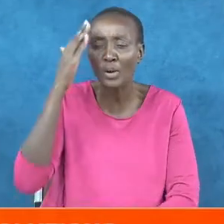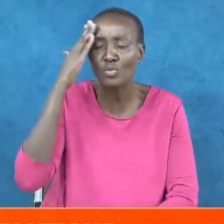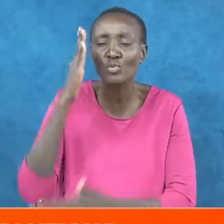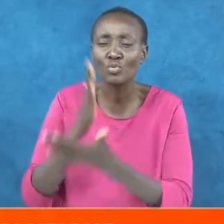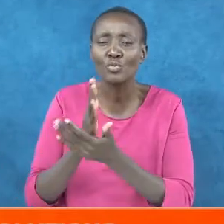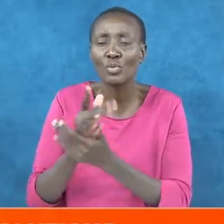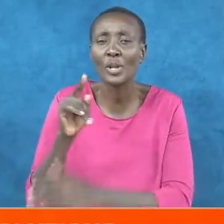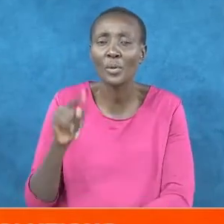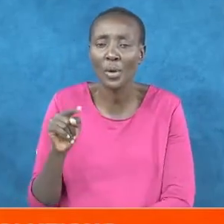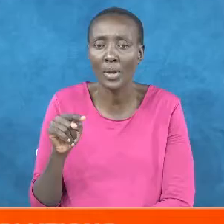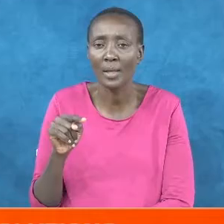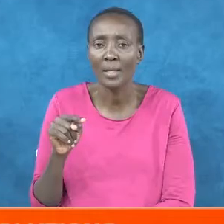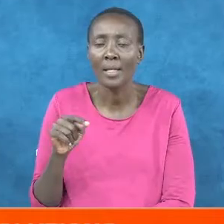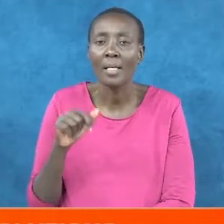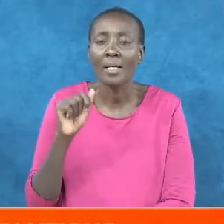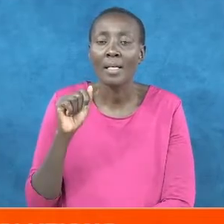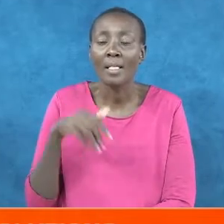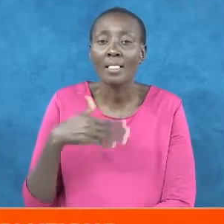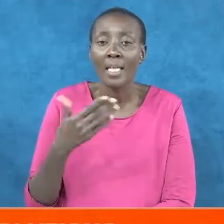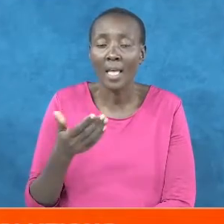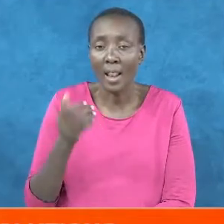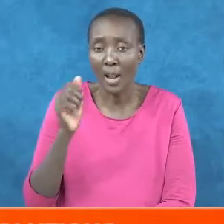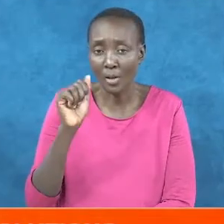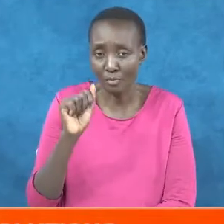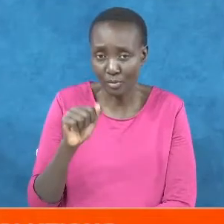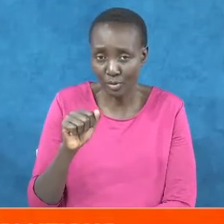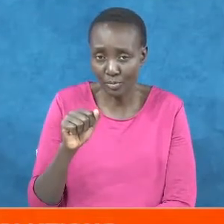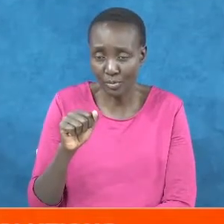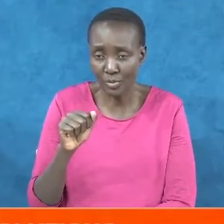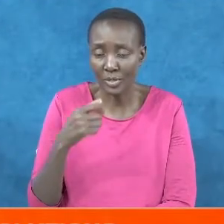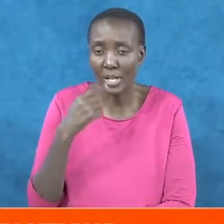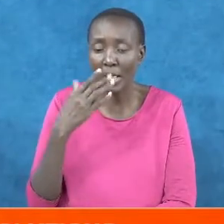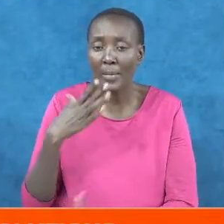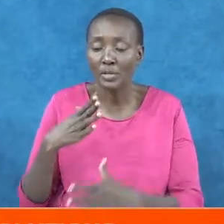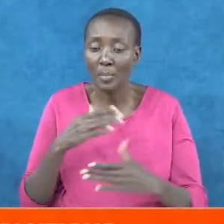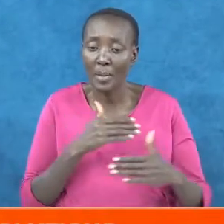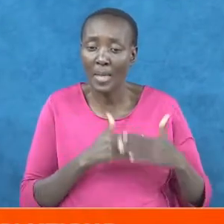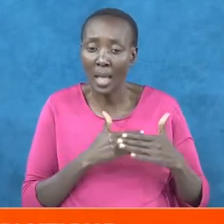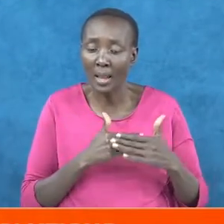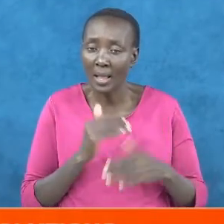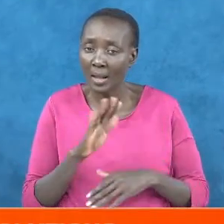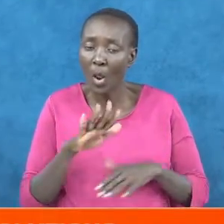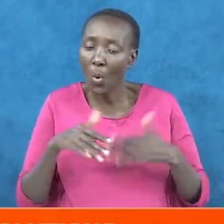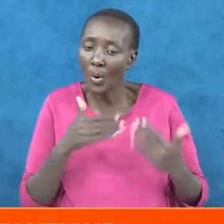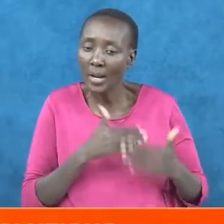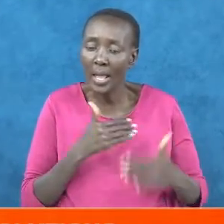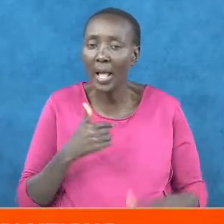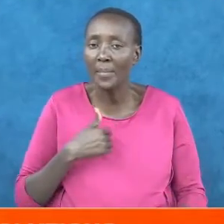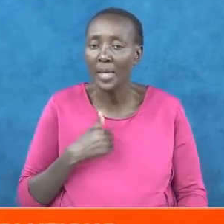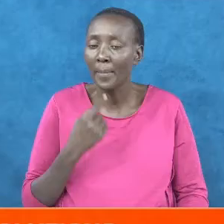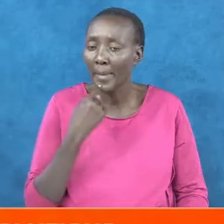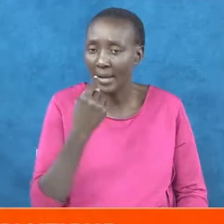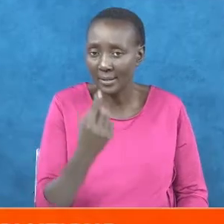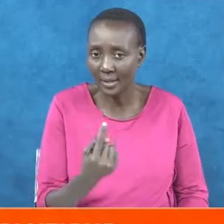amechukua, naweza contact the mtu mwenye maybe ako karibu na yeye, ama ako karibu na mimi,